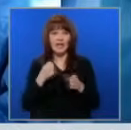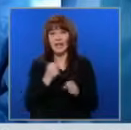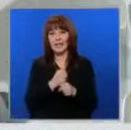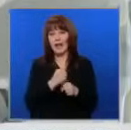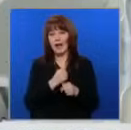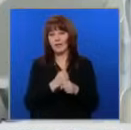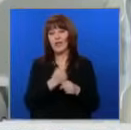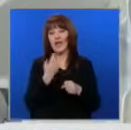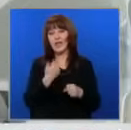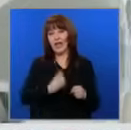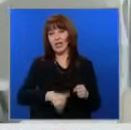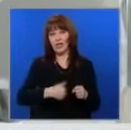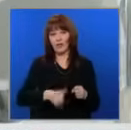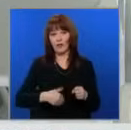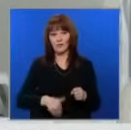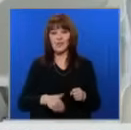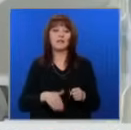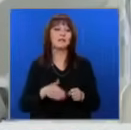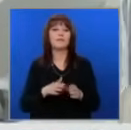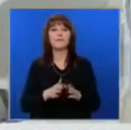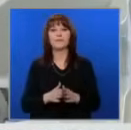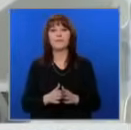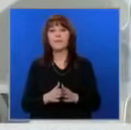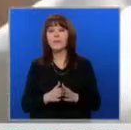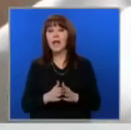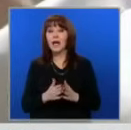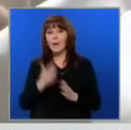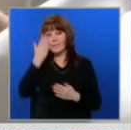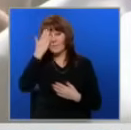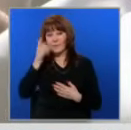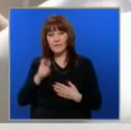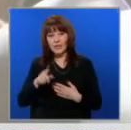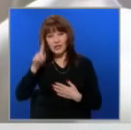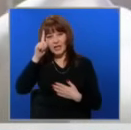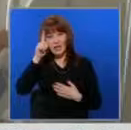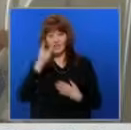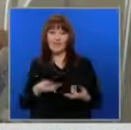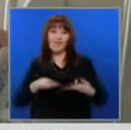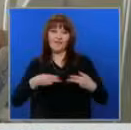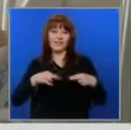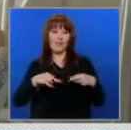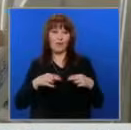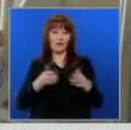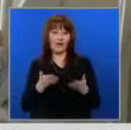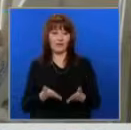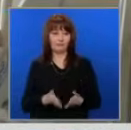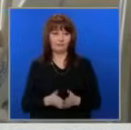на съдови хирурзи, кардиолози и кардиохирурзи. Пациентката в момента се възстановява.